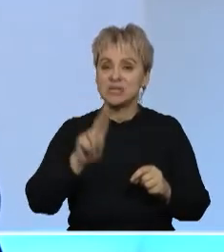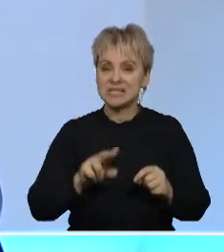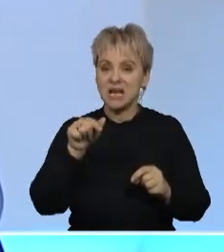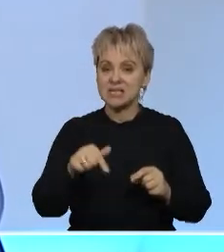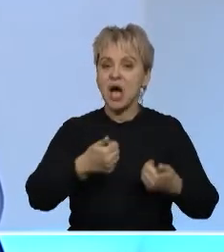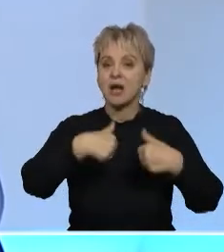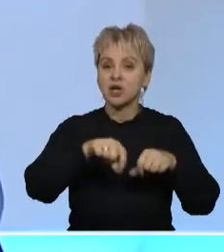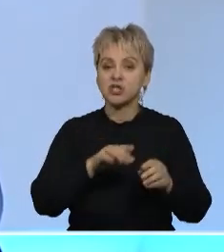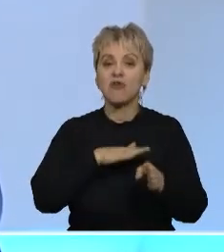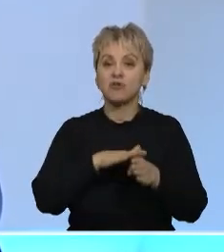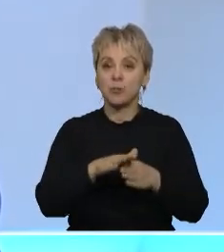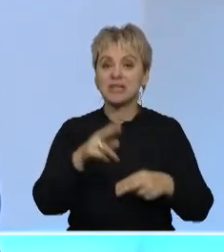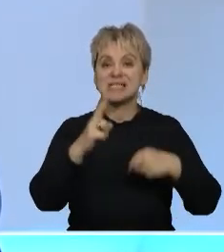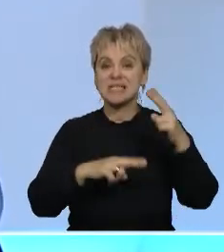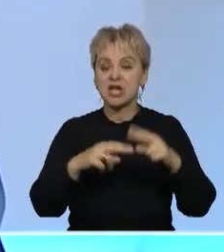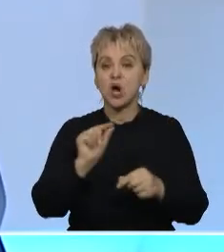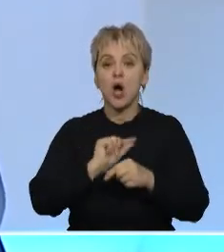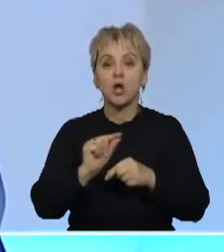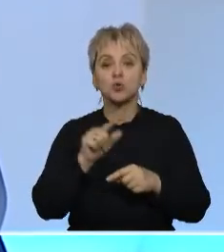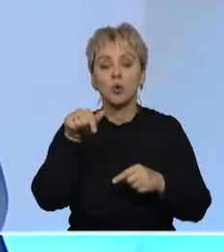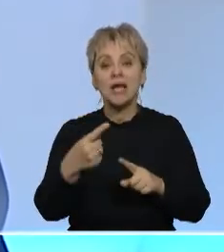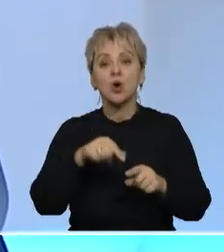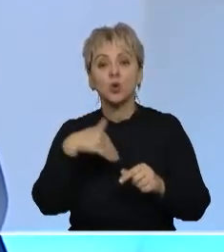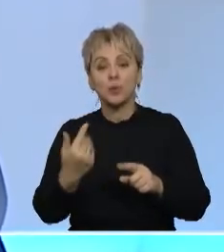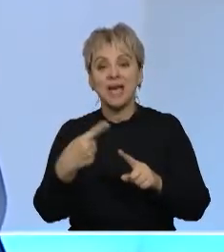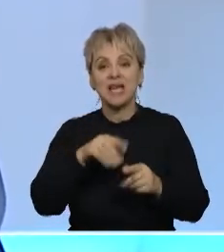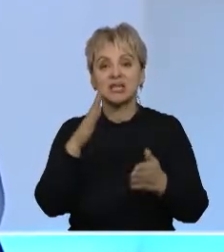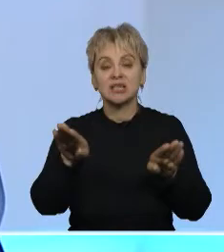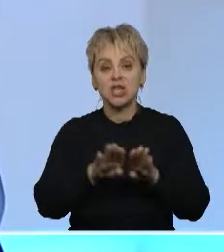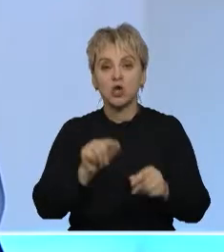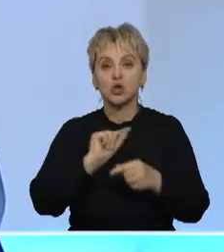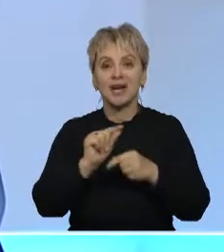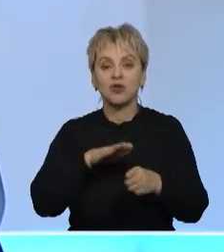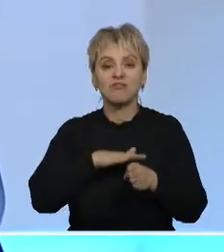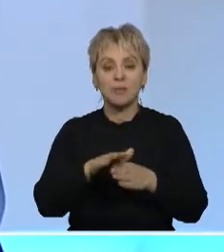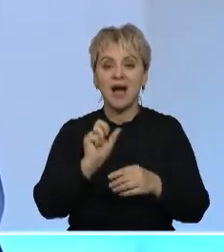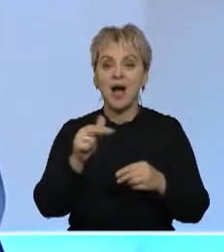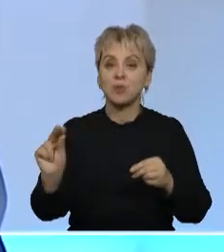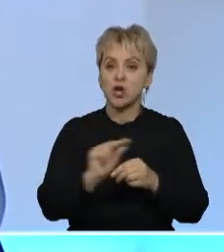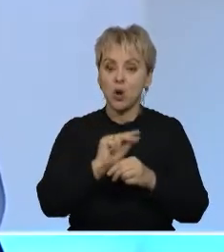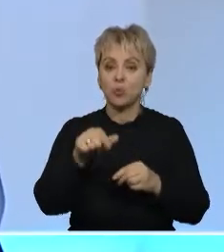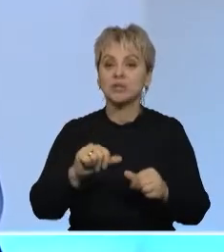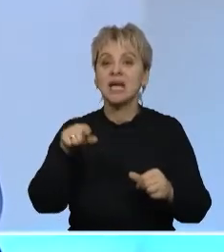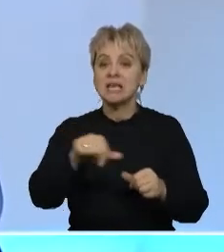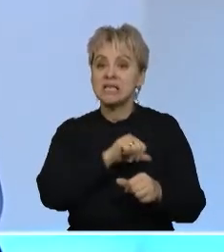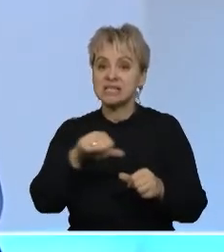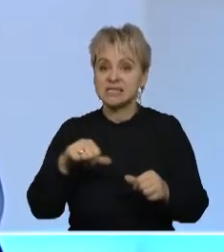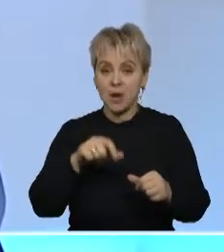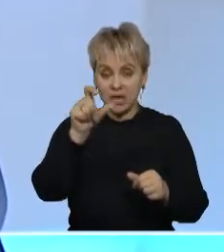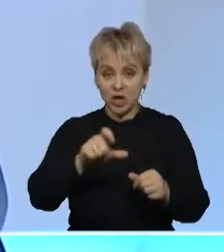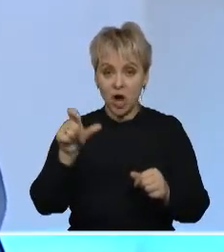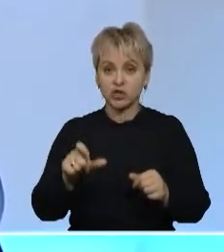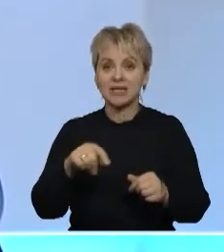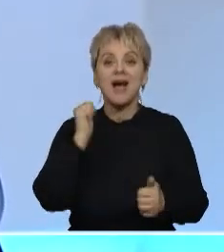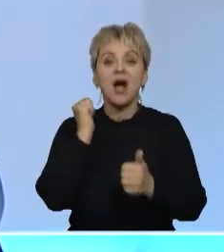специализированной организации, выполняющей строительный контроль. Но кроме этого, также контролируют выполнение капитальных работ непосредственно сами граждане.